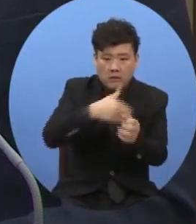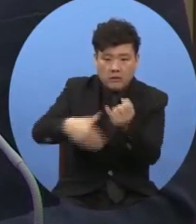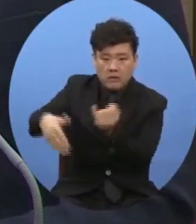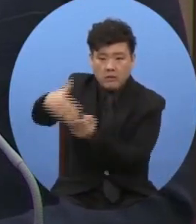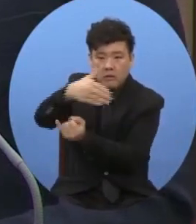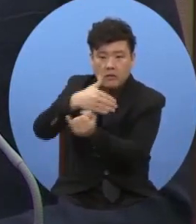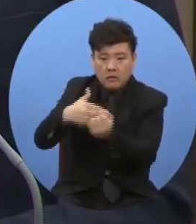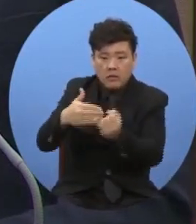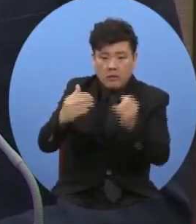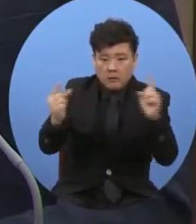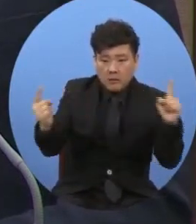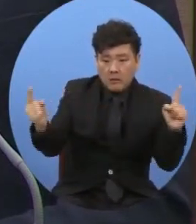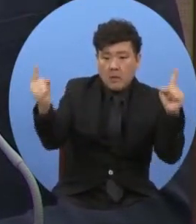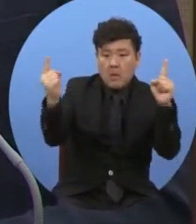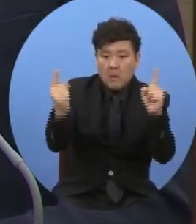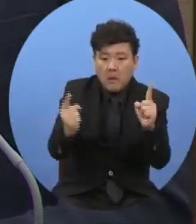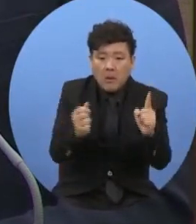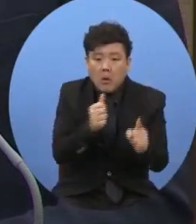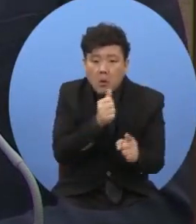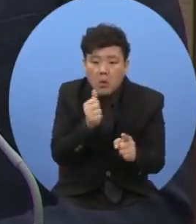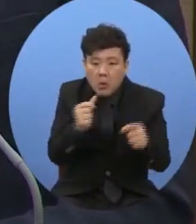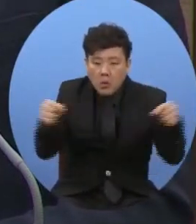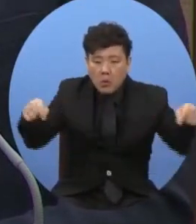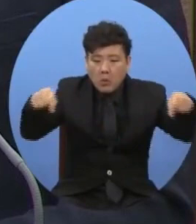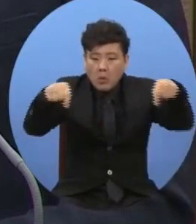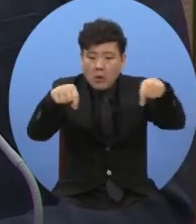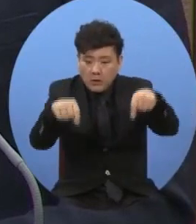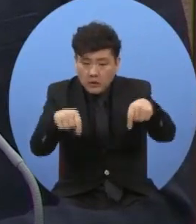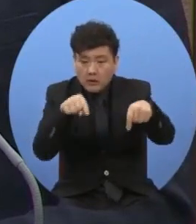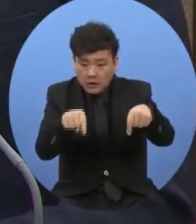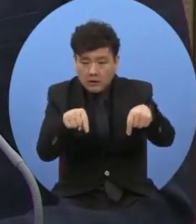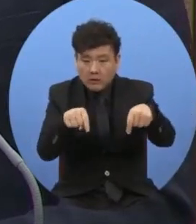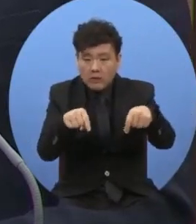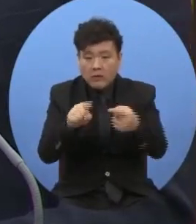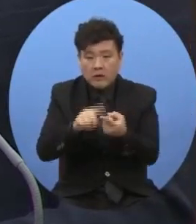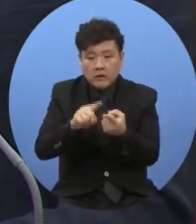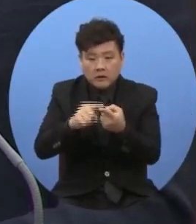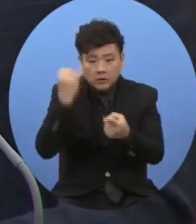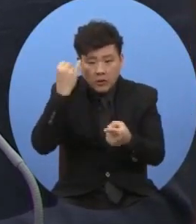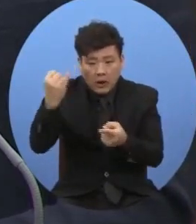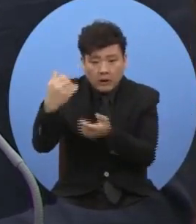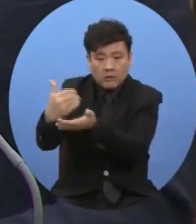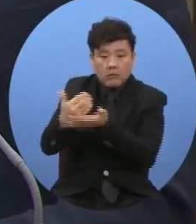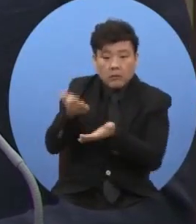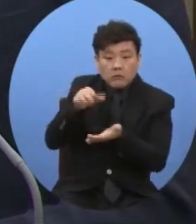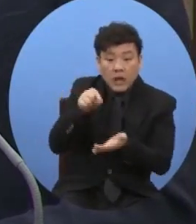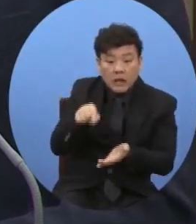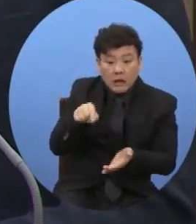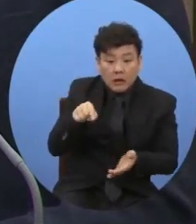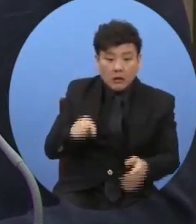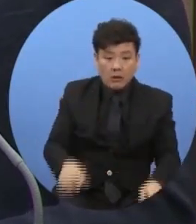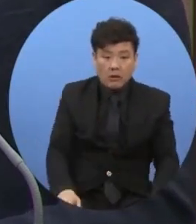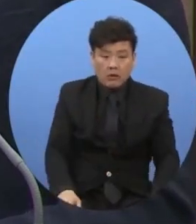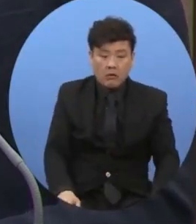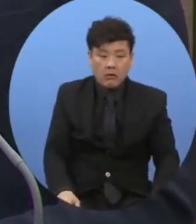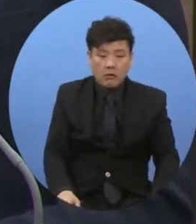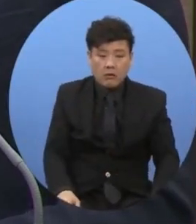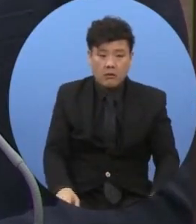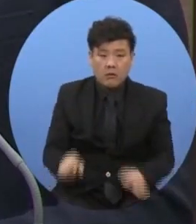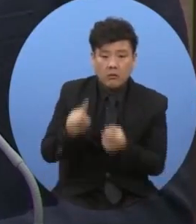주선하겠다. 이제 이런 아이디어도 해당 부서에서 나왔던 걸로 기억을 하는데요. 의외로 이 시도에